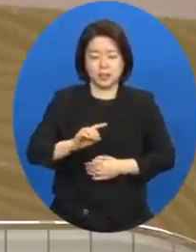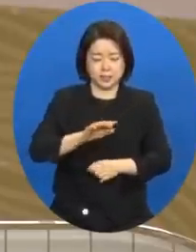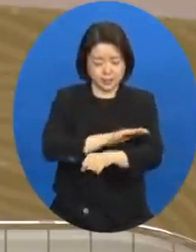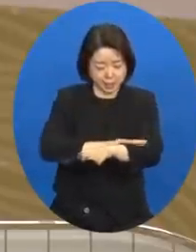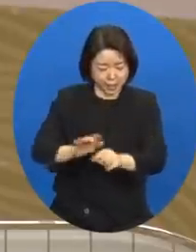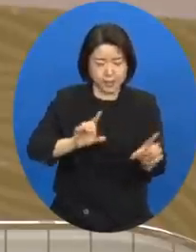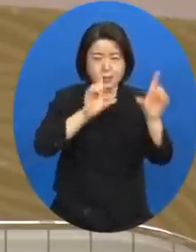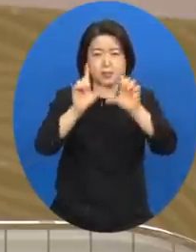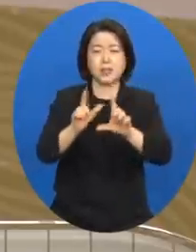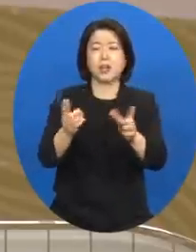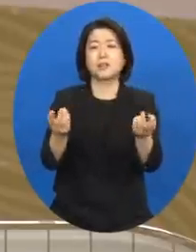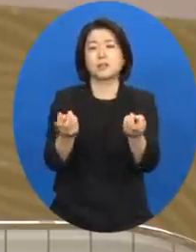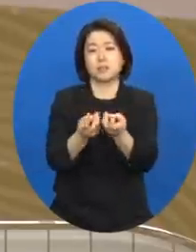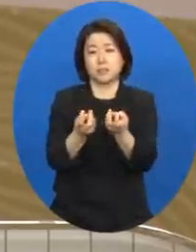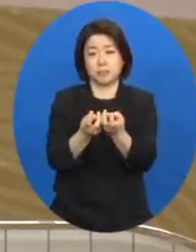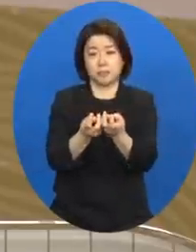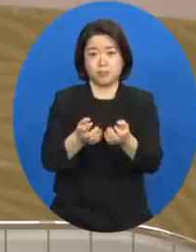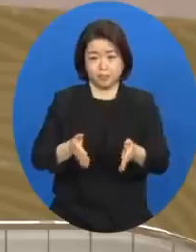길이에요.